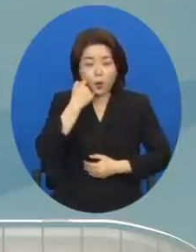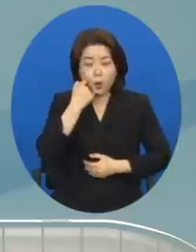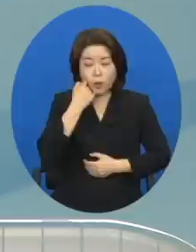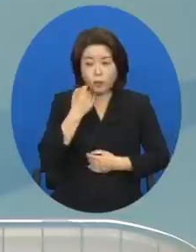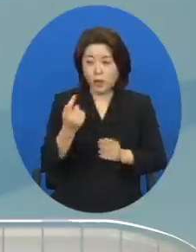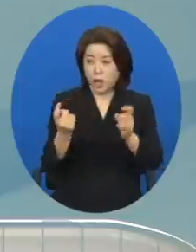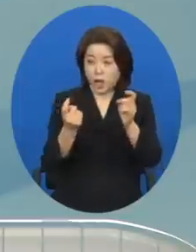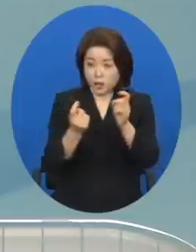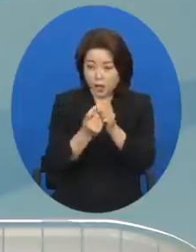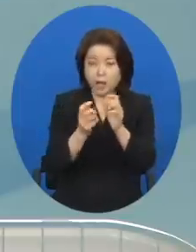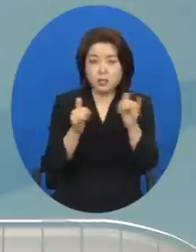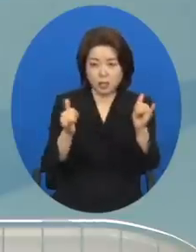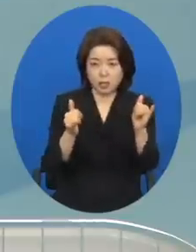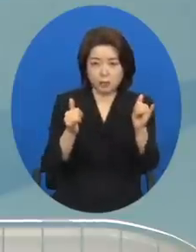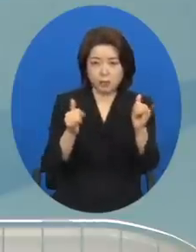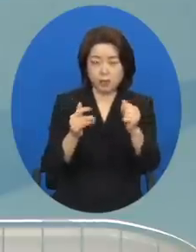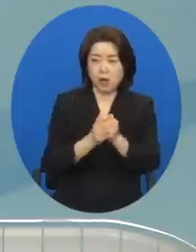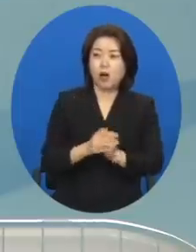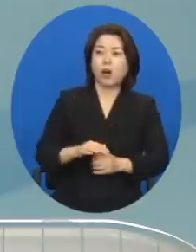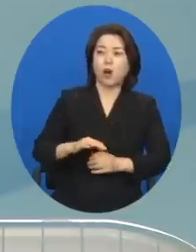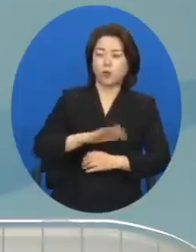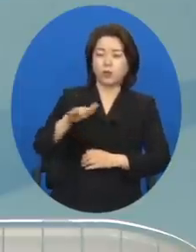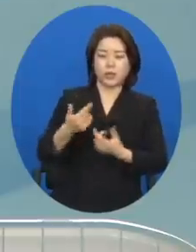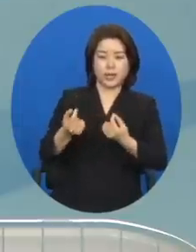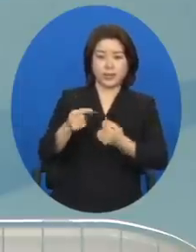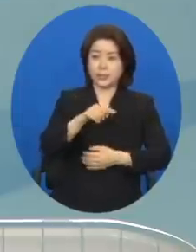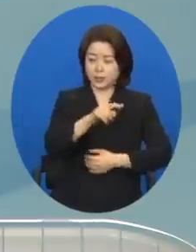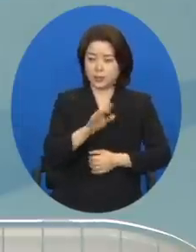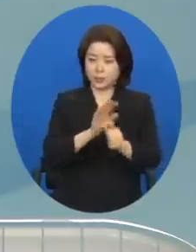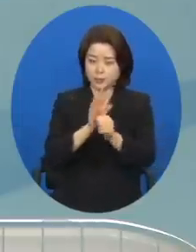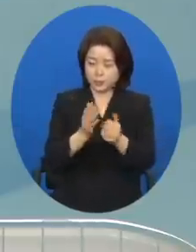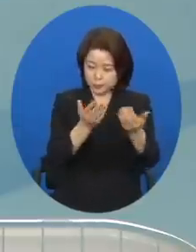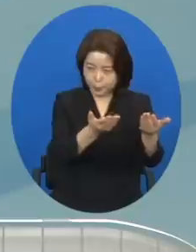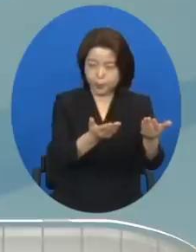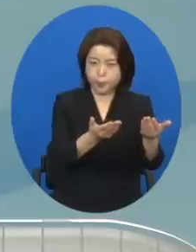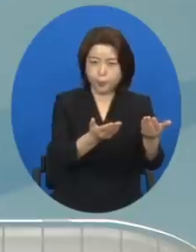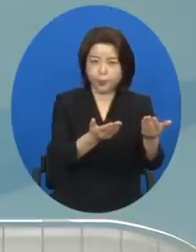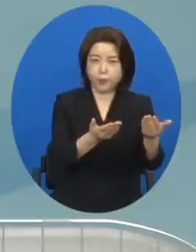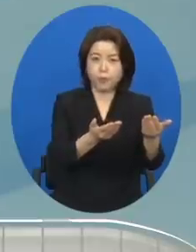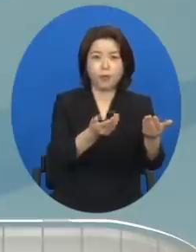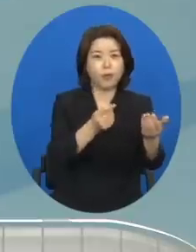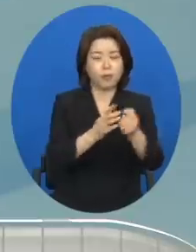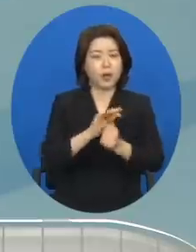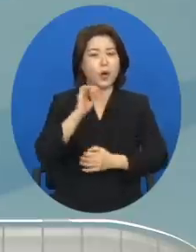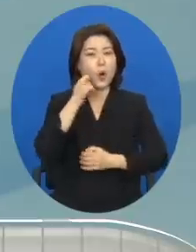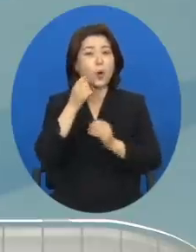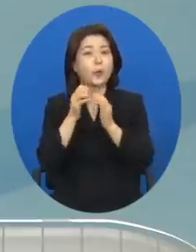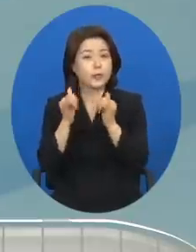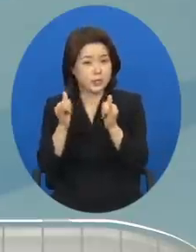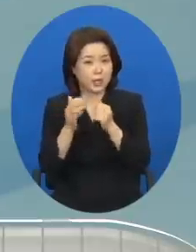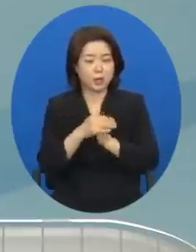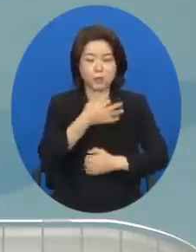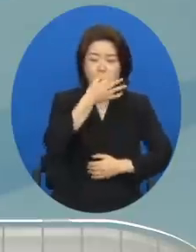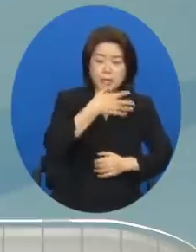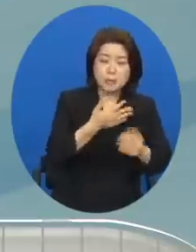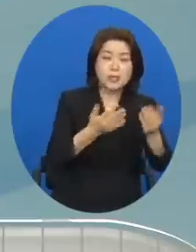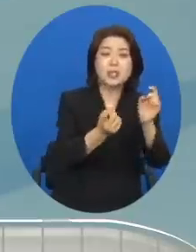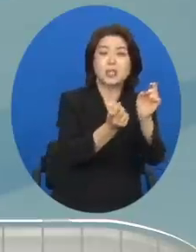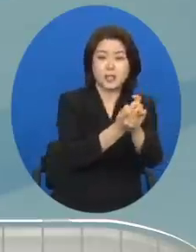형편에 처해져서 아, 우리가 같이 그 사람 섬겨줘야 되겠다. 어려운 사람, 뭐 힘든